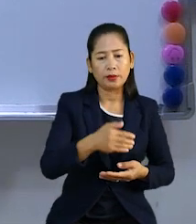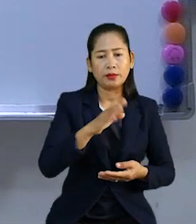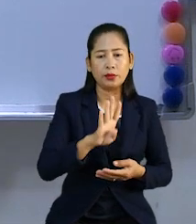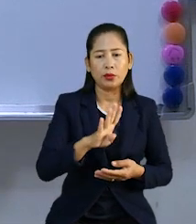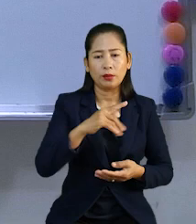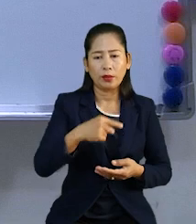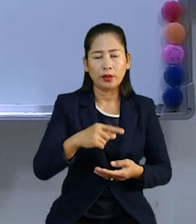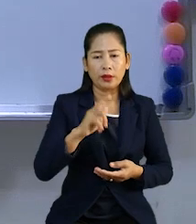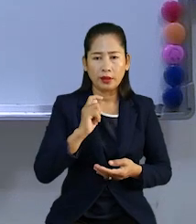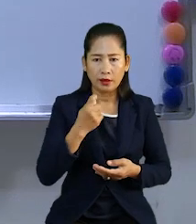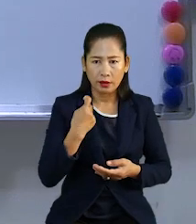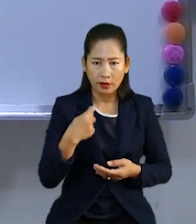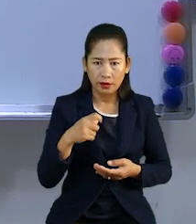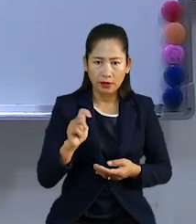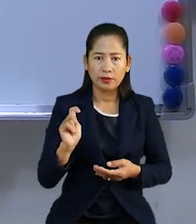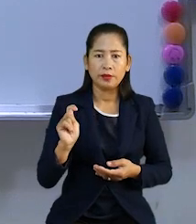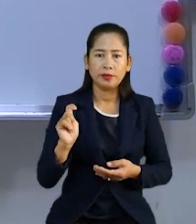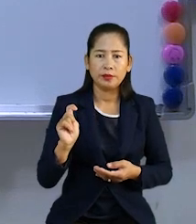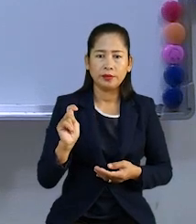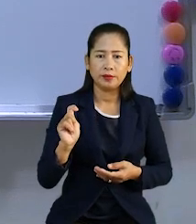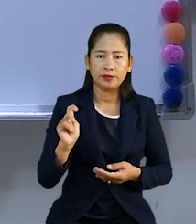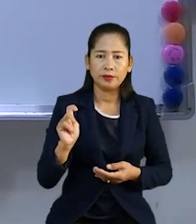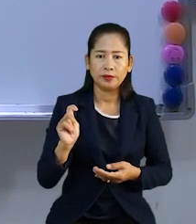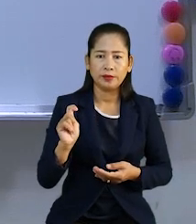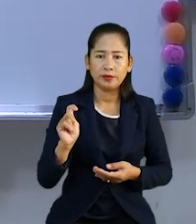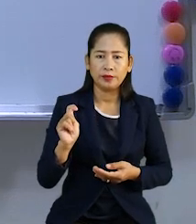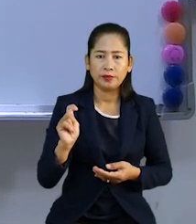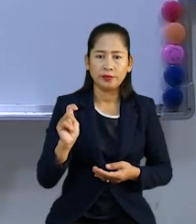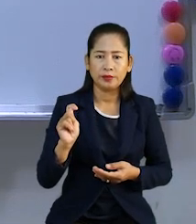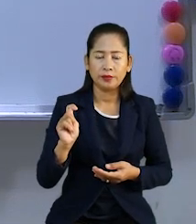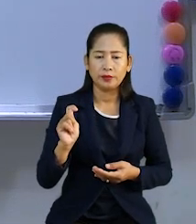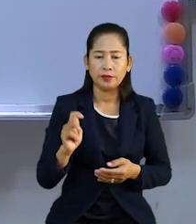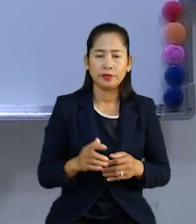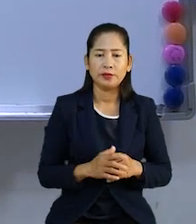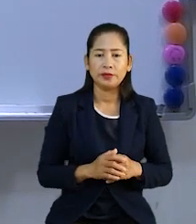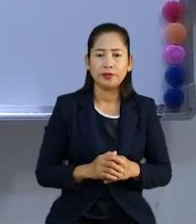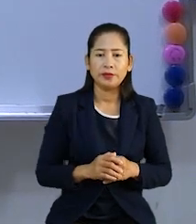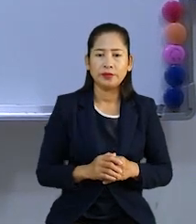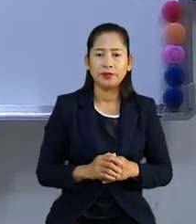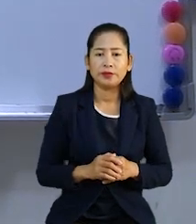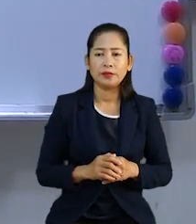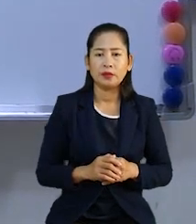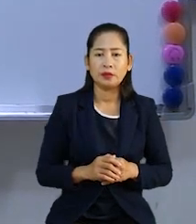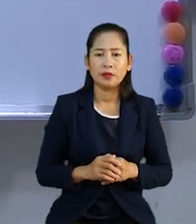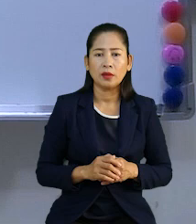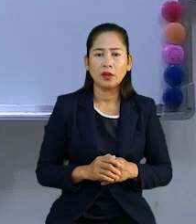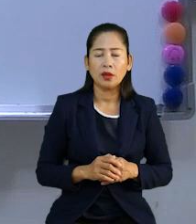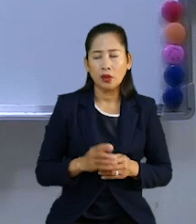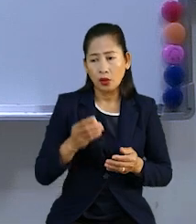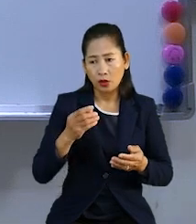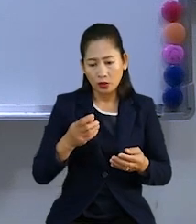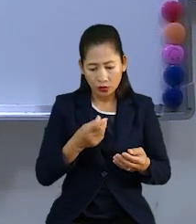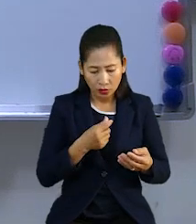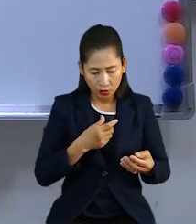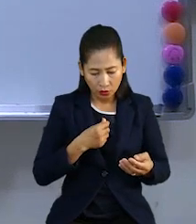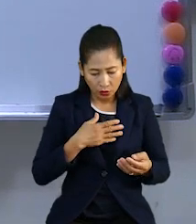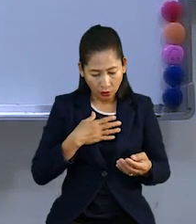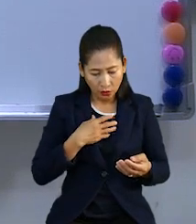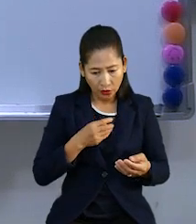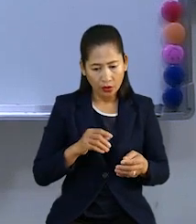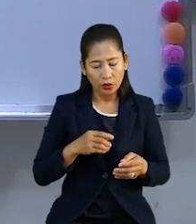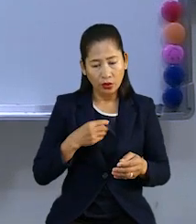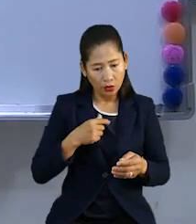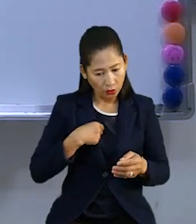buôn phòn rìa dạ chẳng chót rạ đại quật từ tu pi nhà kru